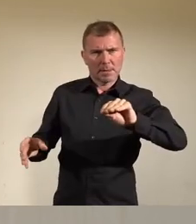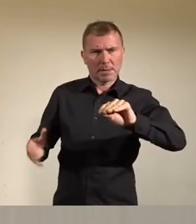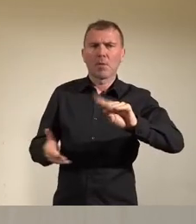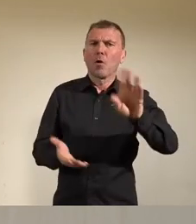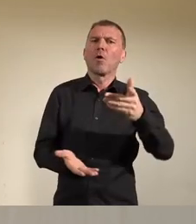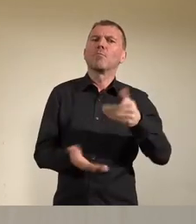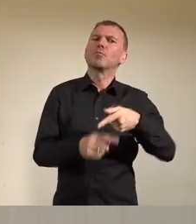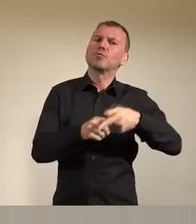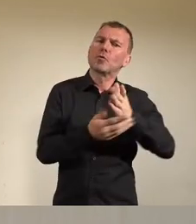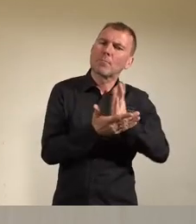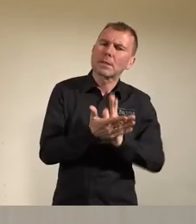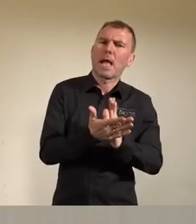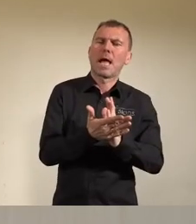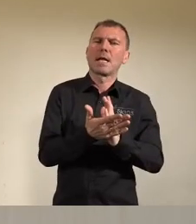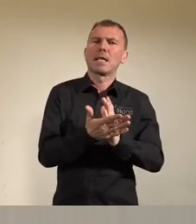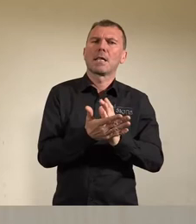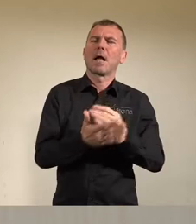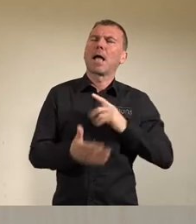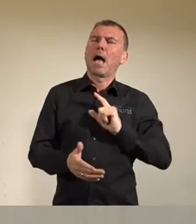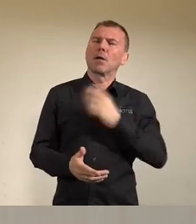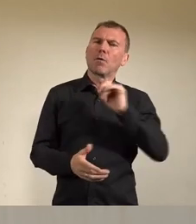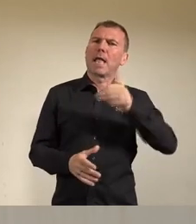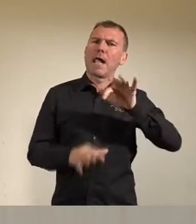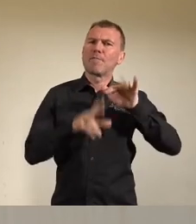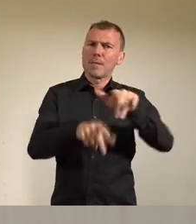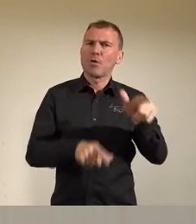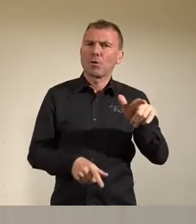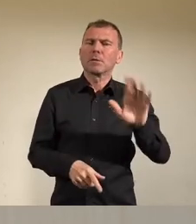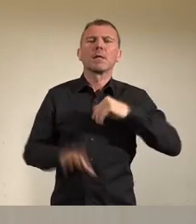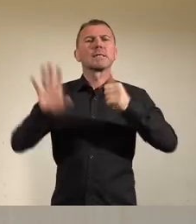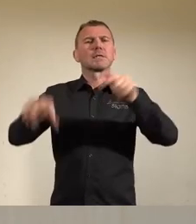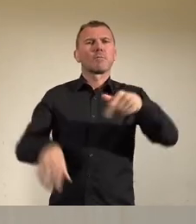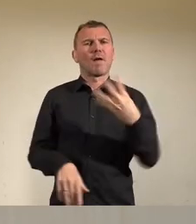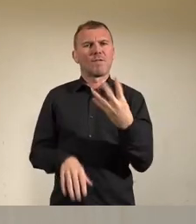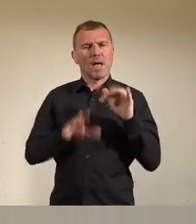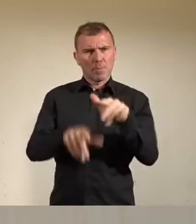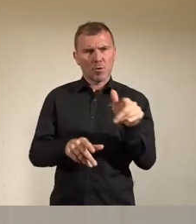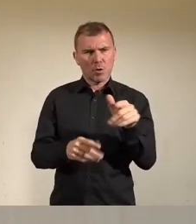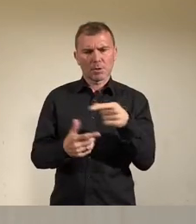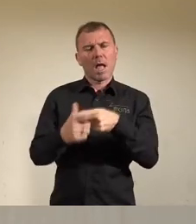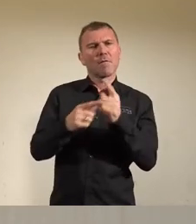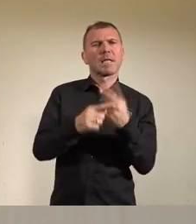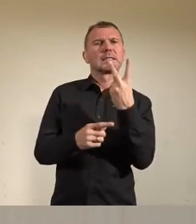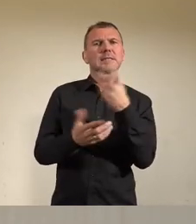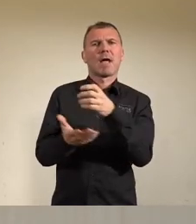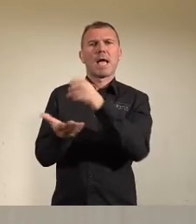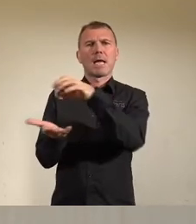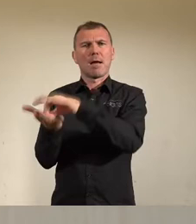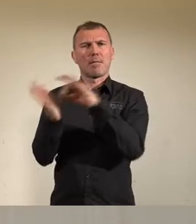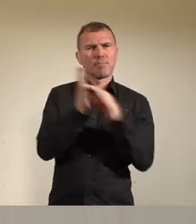Eingabe teilweise, sie wollten 11, also 6,4 Millionen, dann noch aufgeteilt in zwei Posten, also